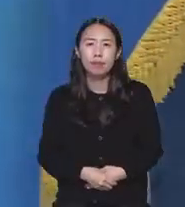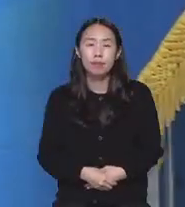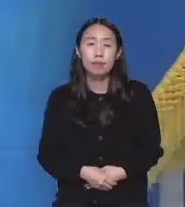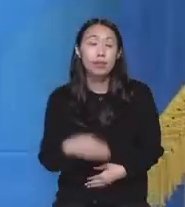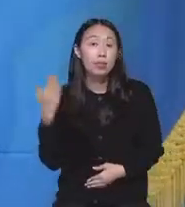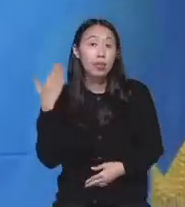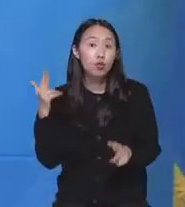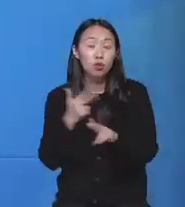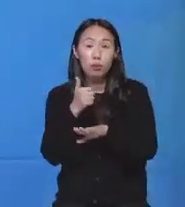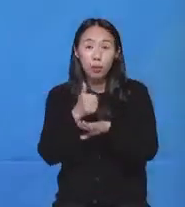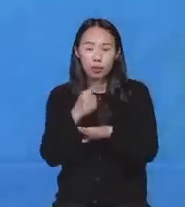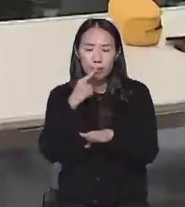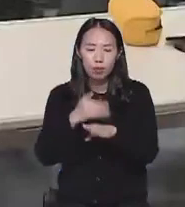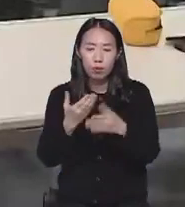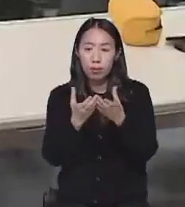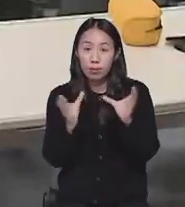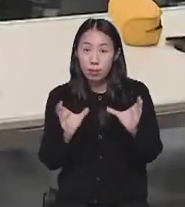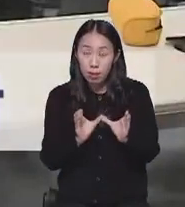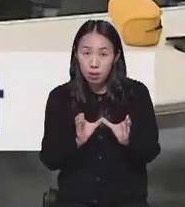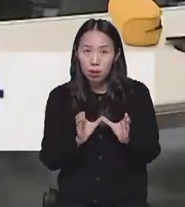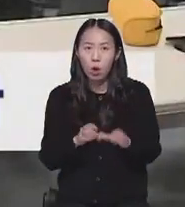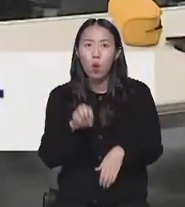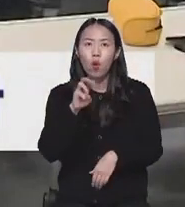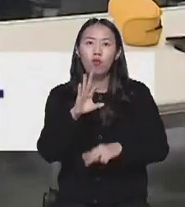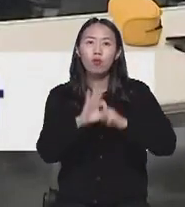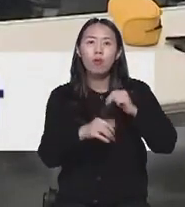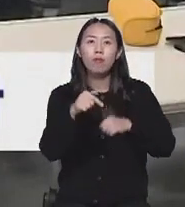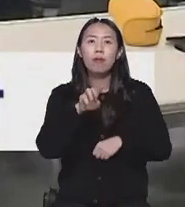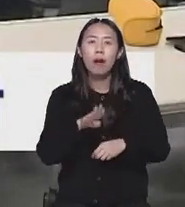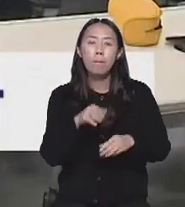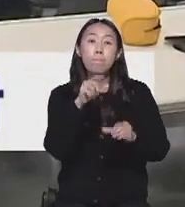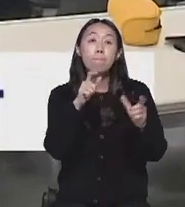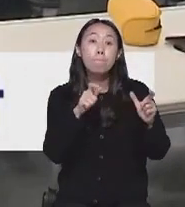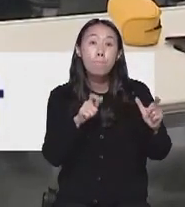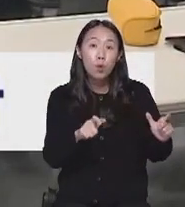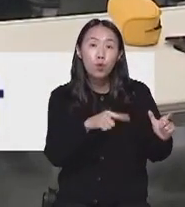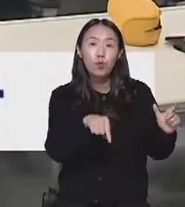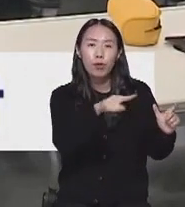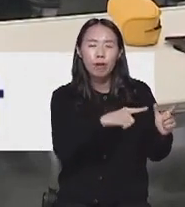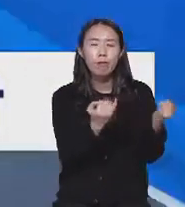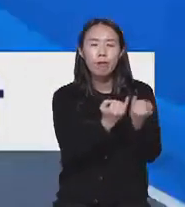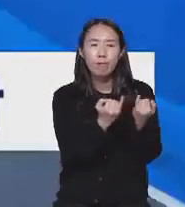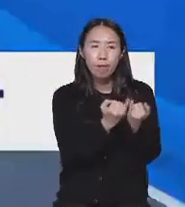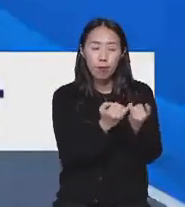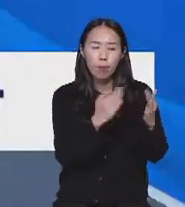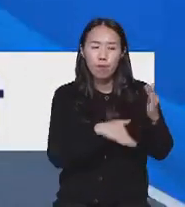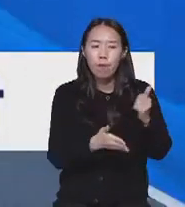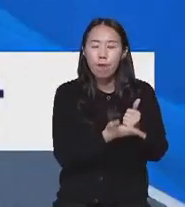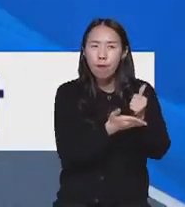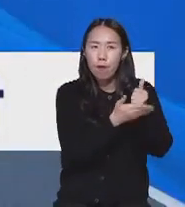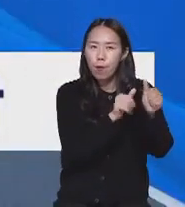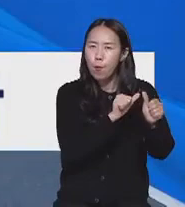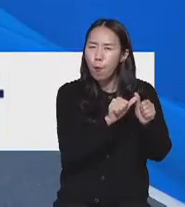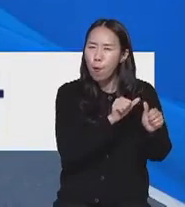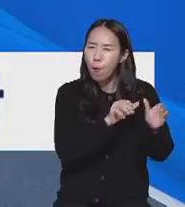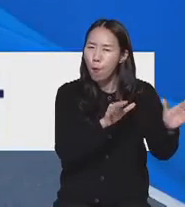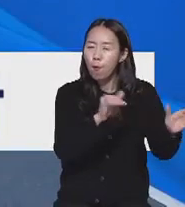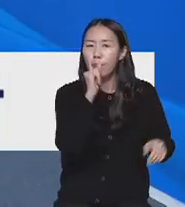지난 주말 민주당이 광주 서구갑 선거구에 대해 여성 전략 공천을 할 것이라는 말이 강하게